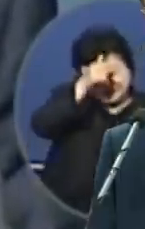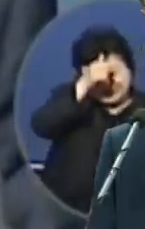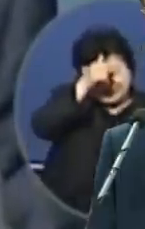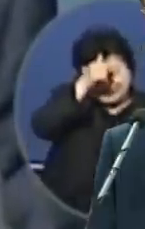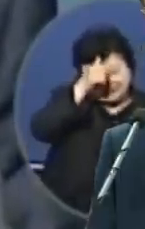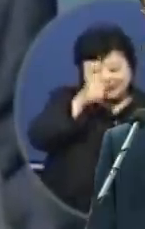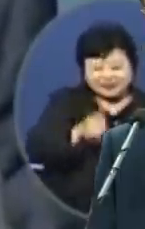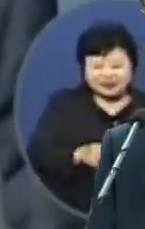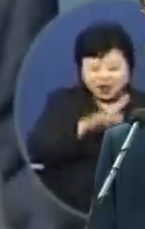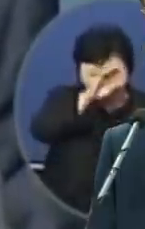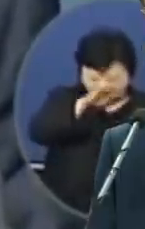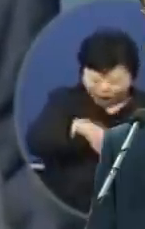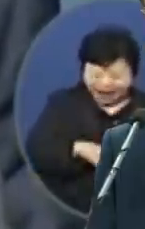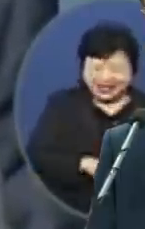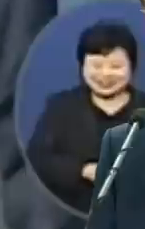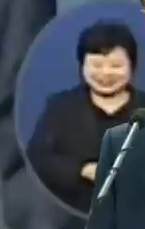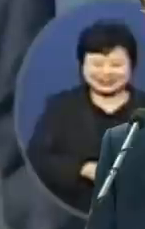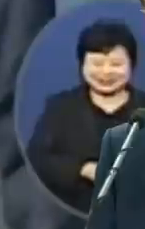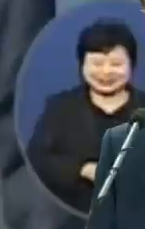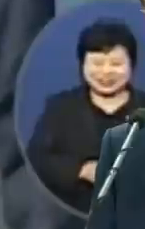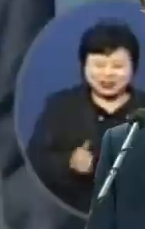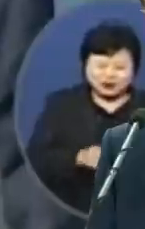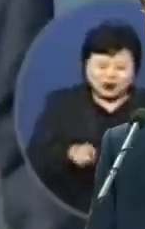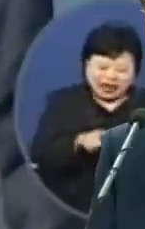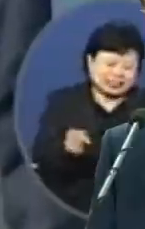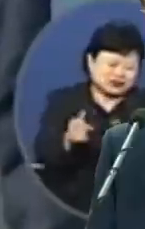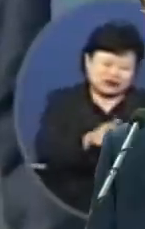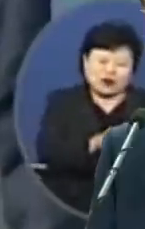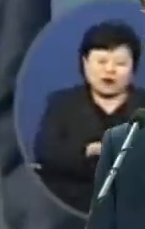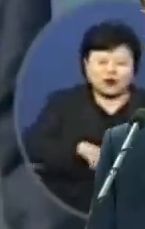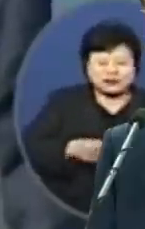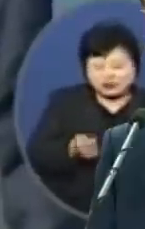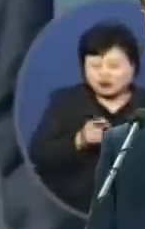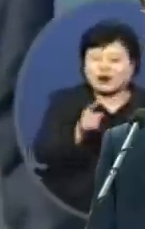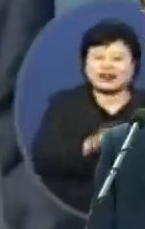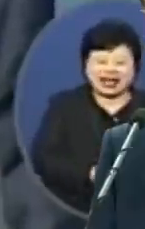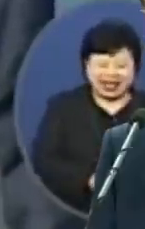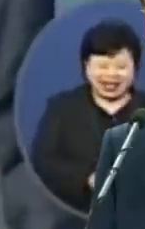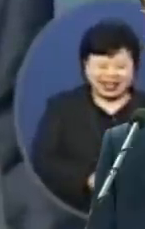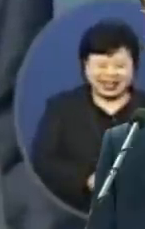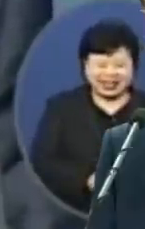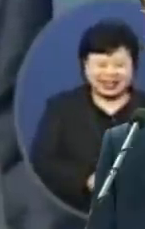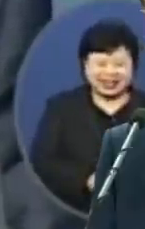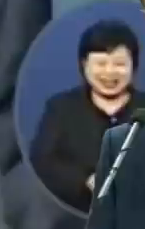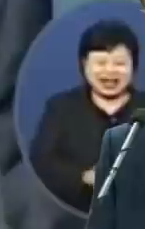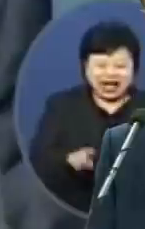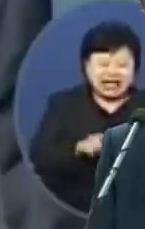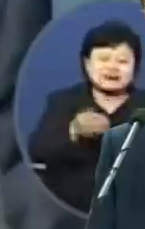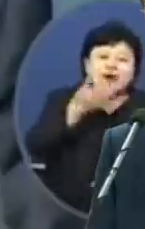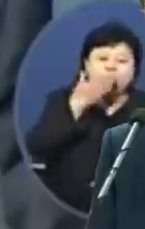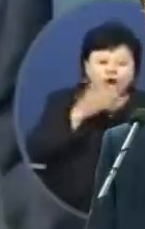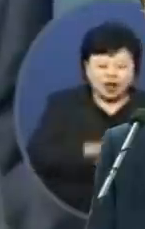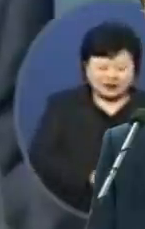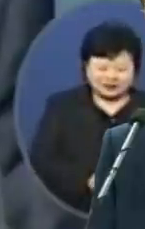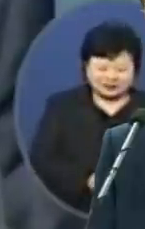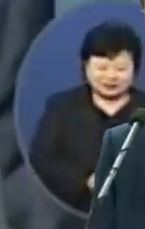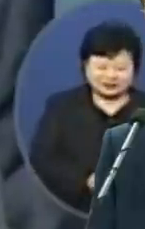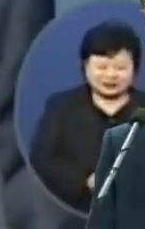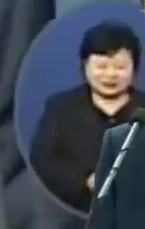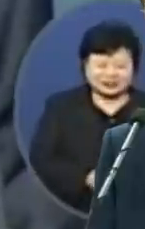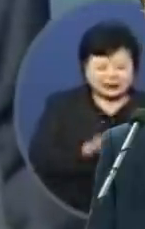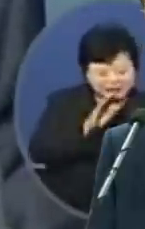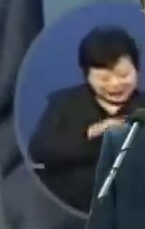남편 보고 여보 이리 오세요. 죽어도 같이 죽어야지 내 혼자만 죽으면 억울하니까 나누어 먹자고